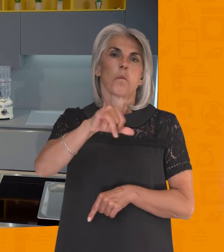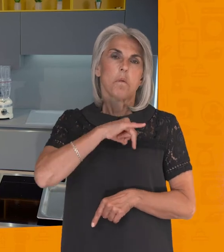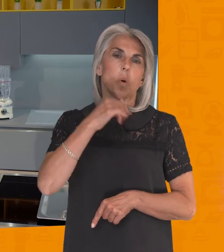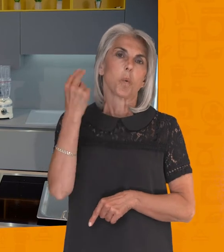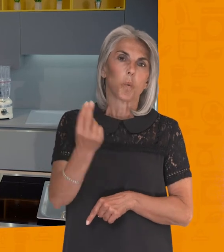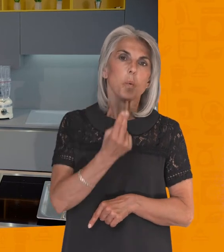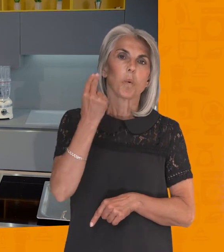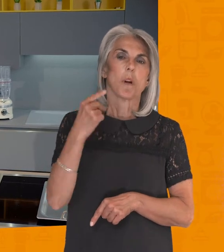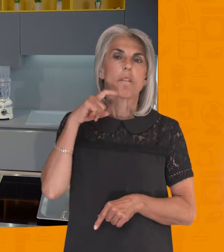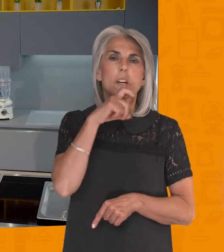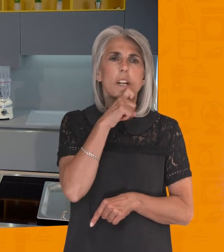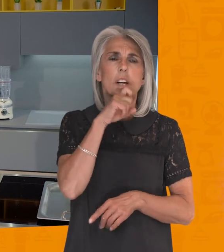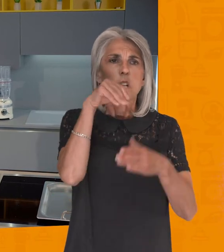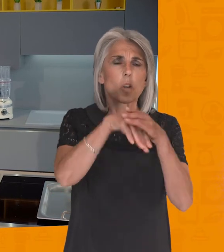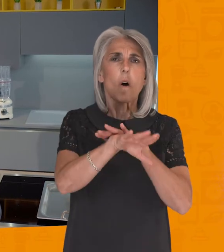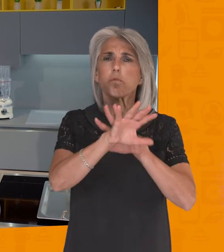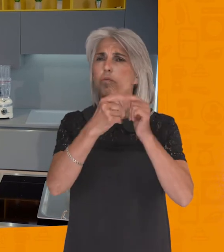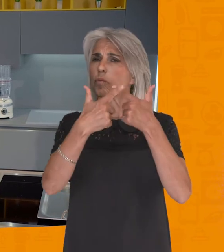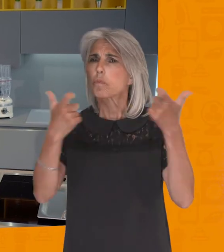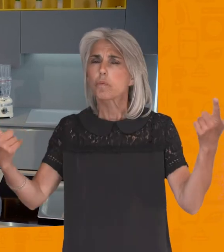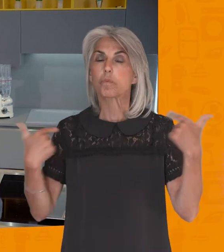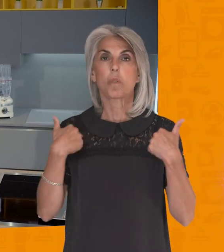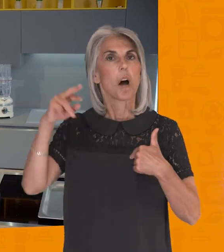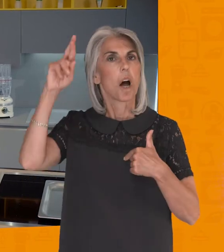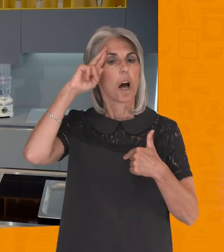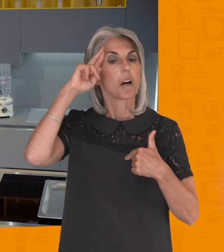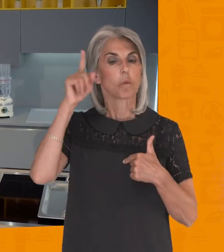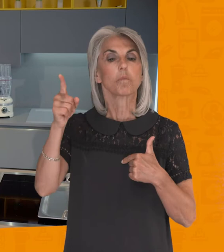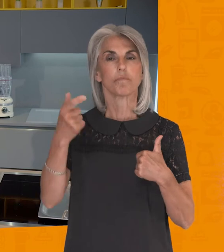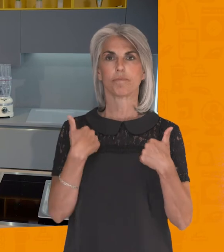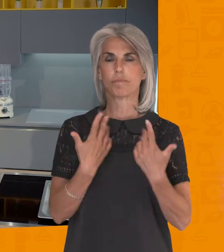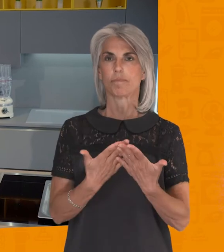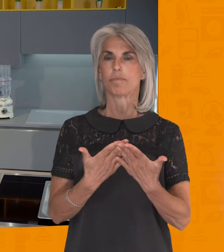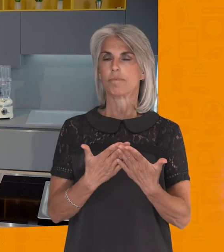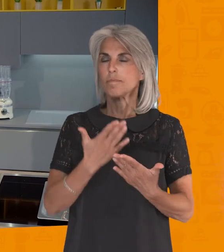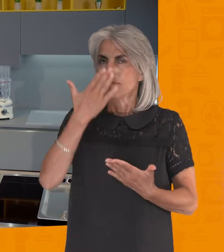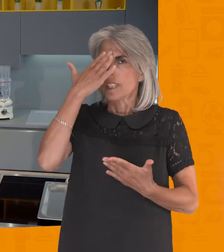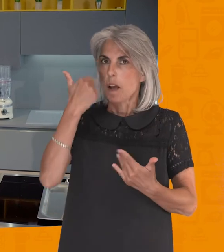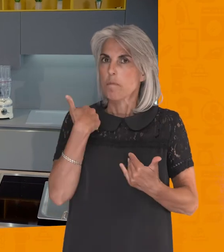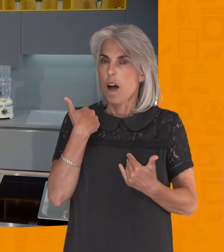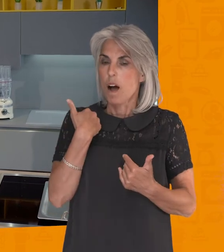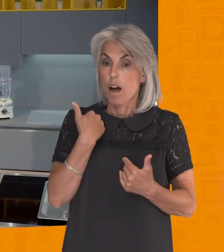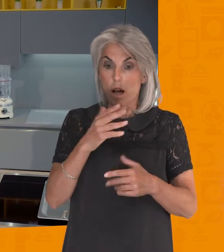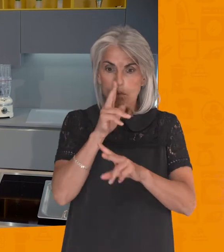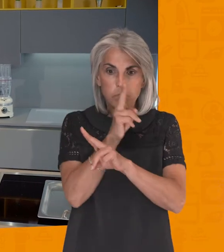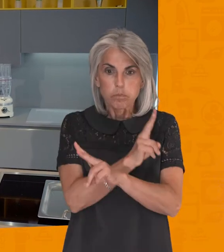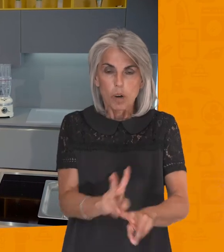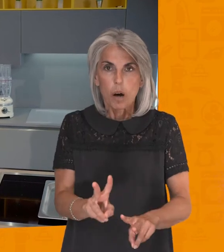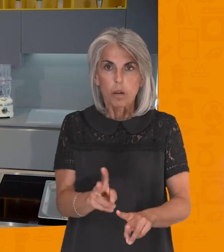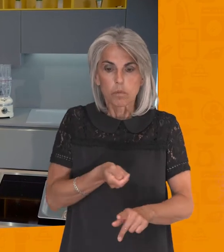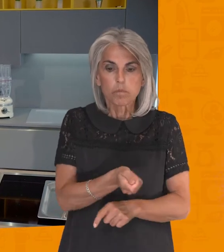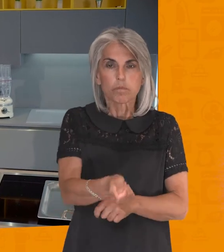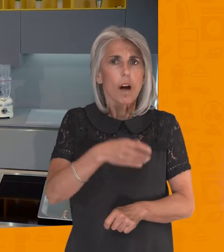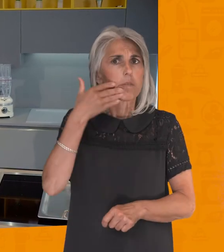que nombreux d'entre vous utilisent le vinaigre pour beaucoup de choses et ils ont tout à fait raison, mais je pense que peu de gens imaginaient qu'on puisse nettoyer